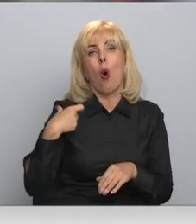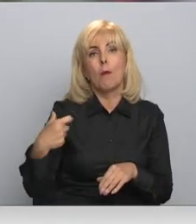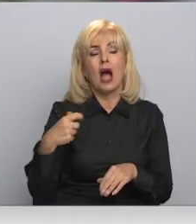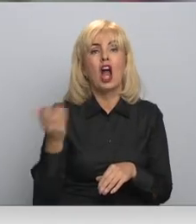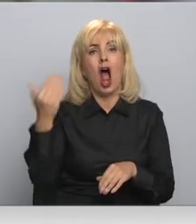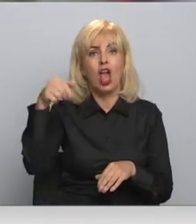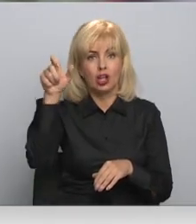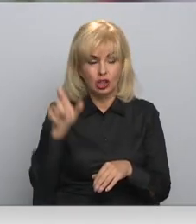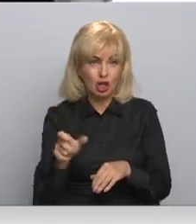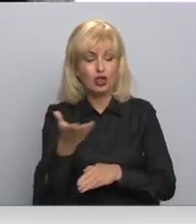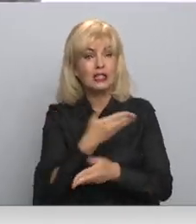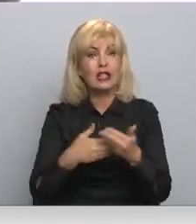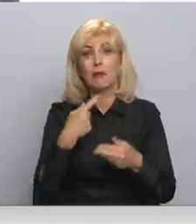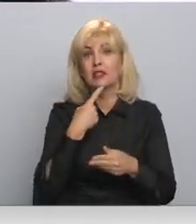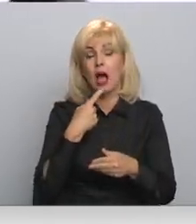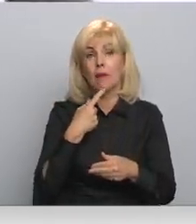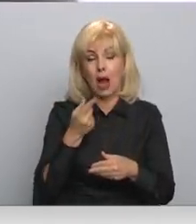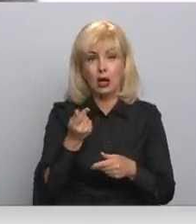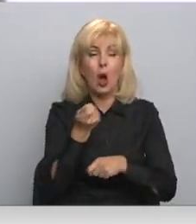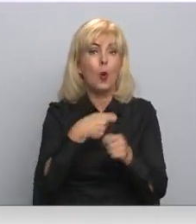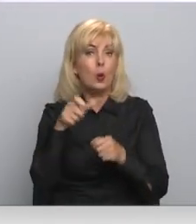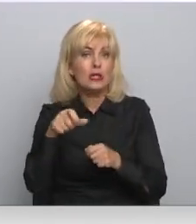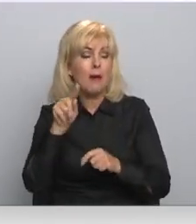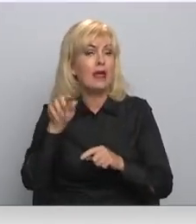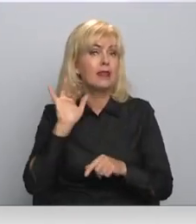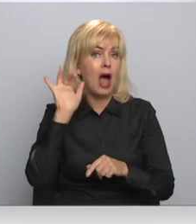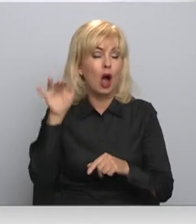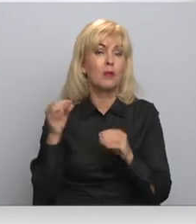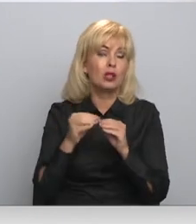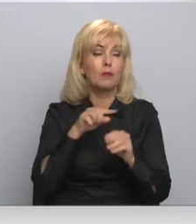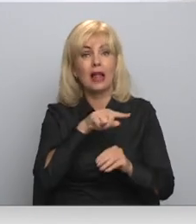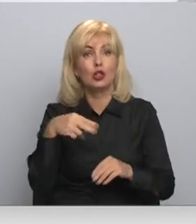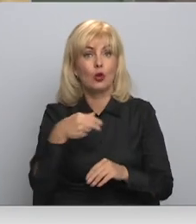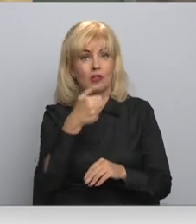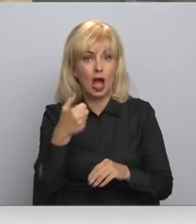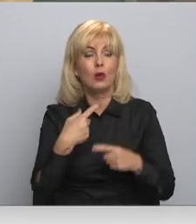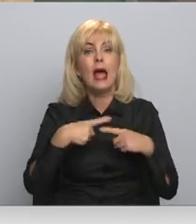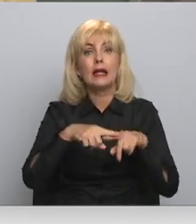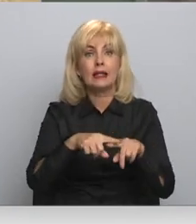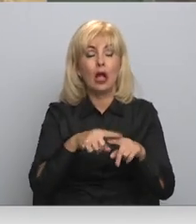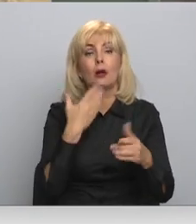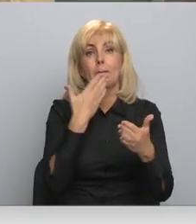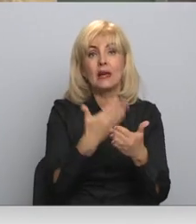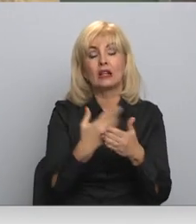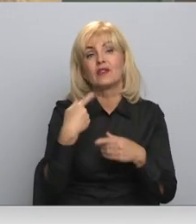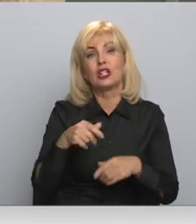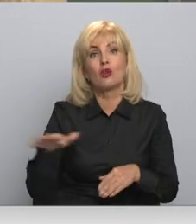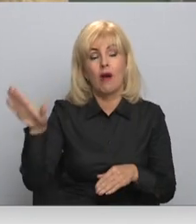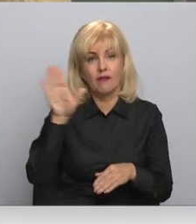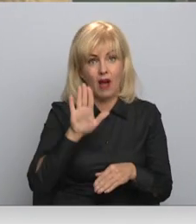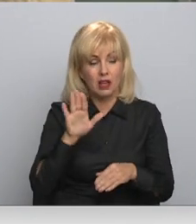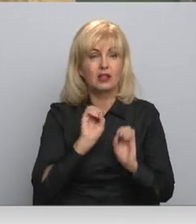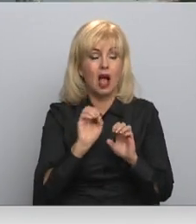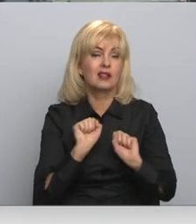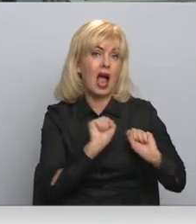Kalniņš. Sadarbībā ar Somijas uzņēmējiem nākamos 10 līdz 20 gadus šo tehniku varēs piedāvāt arī citām valstīm, norāda